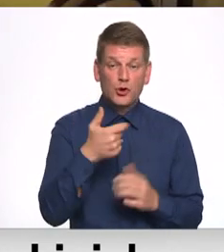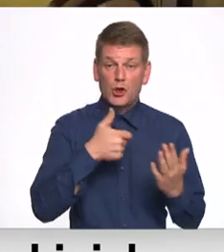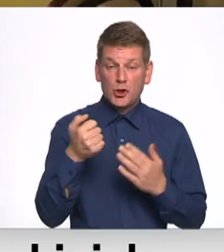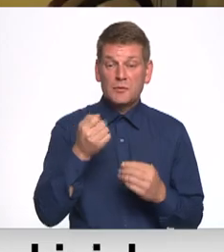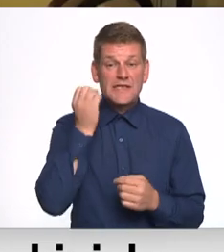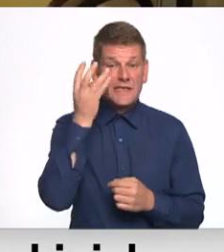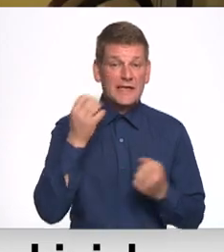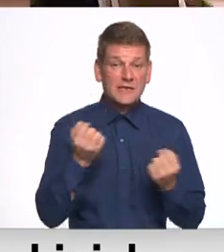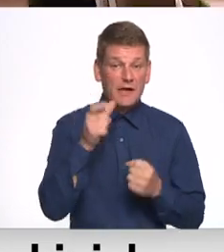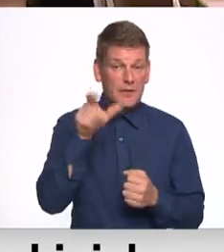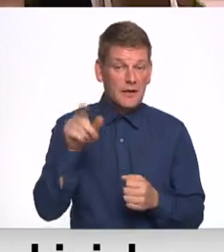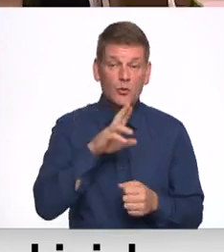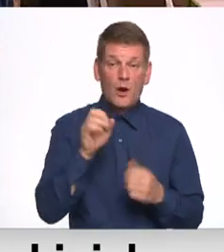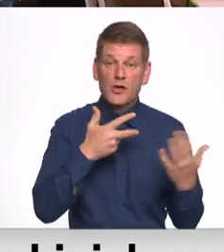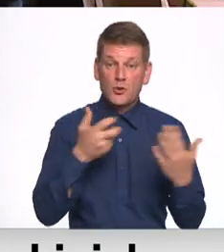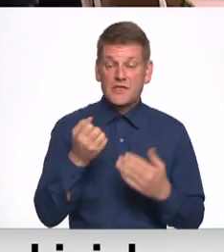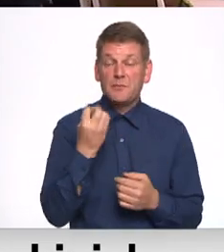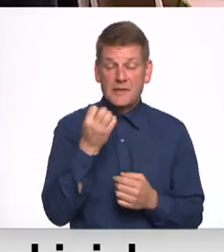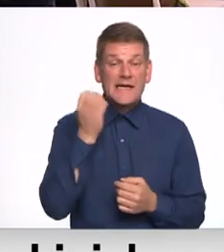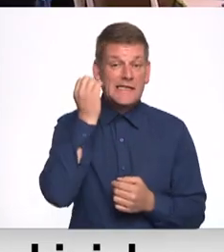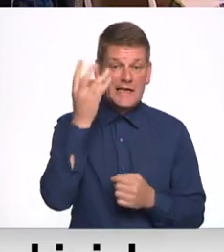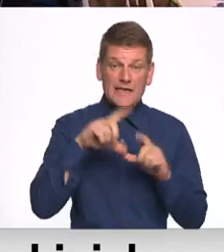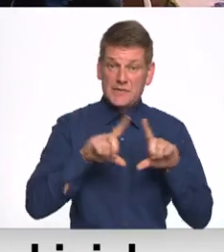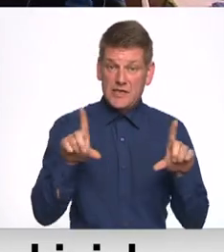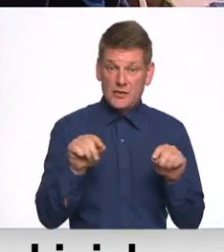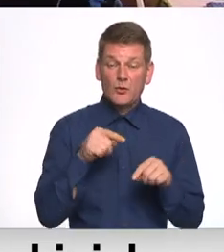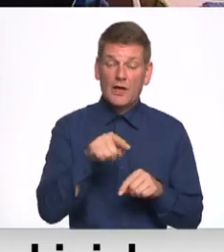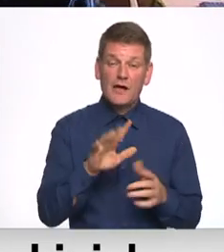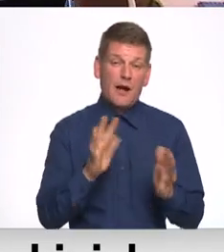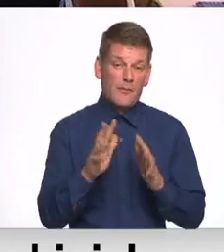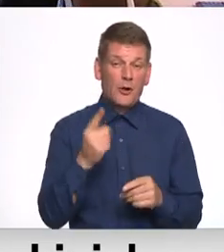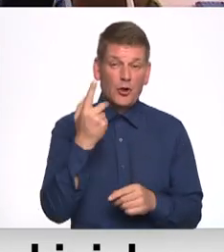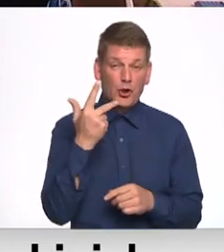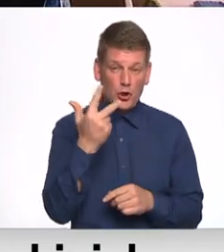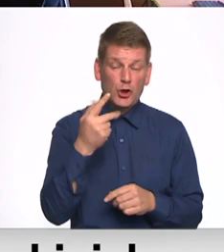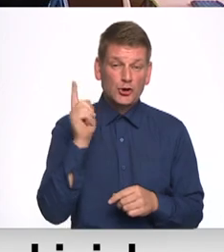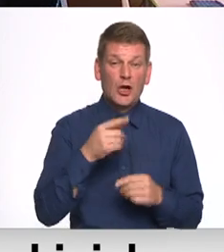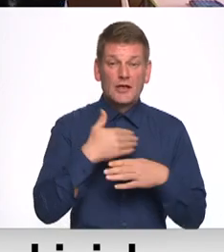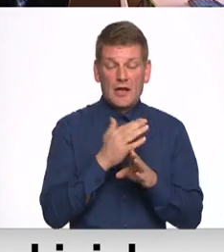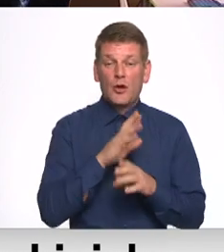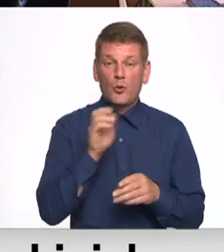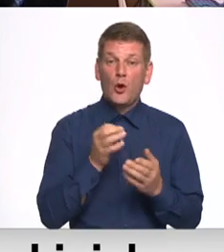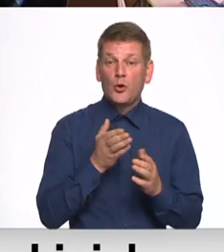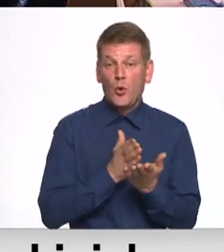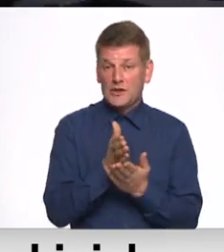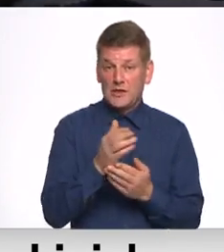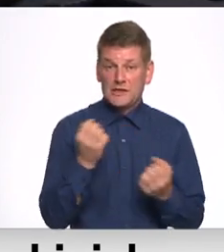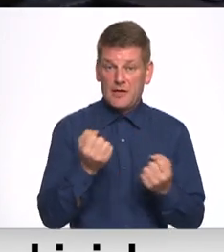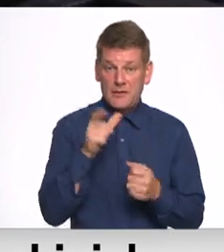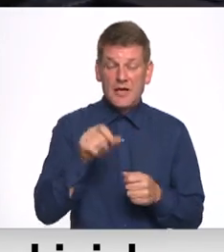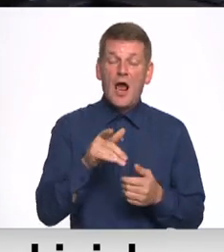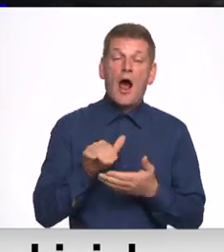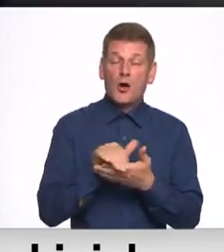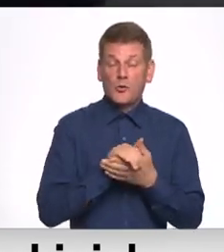izglītības darbinieku no 815 izglītības iestādēm. Un tā ir aptuveni trešdaļa no nozares darbiniekiem. Rīt arotbiedrībai